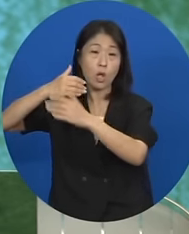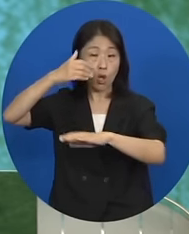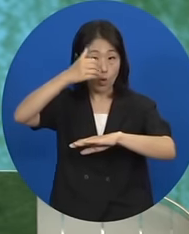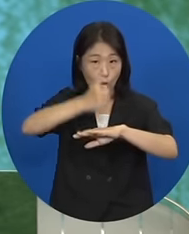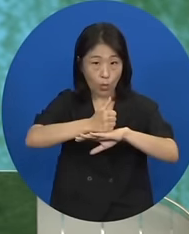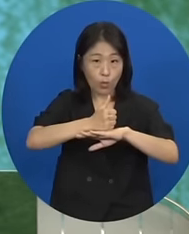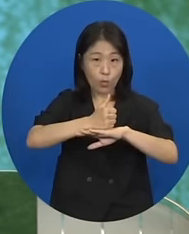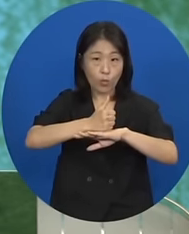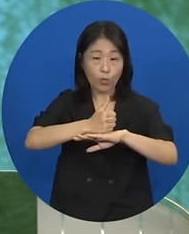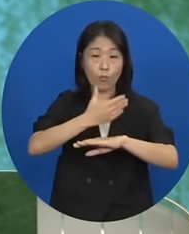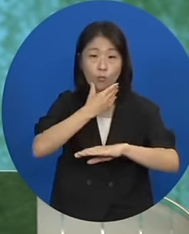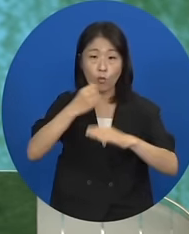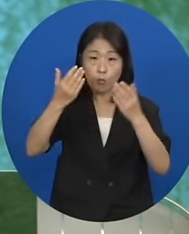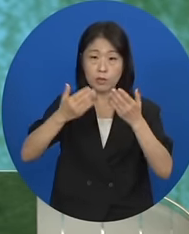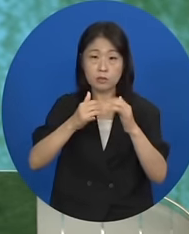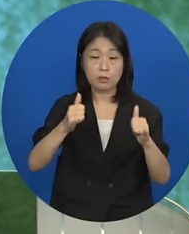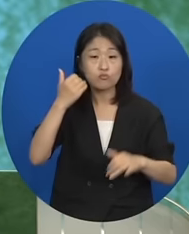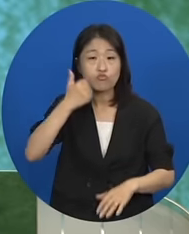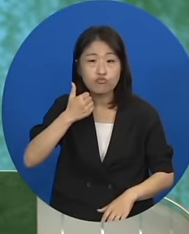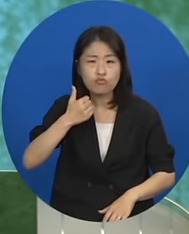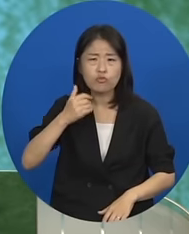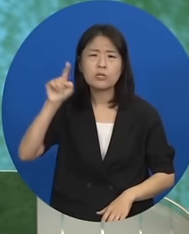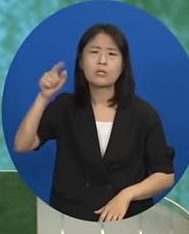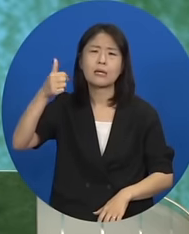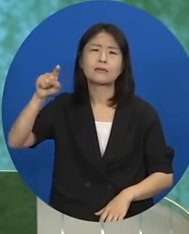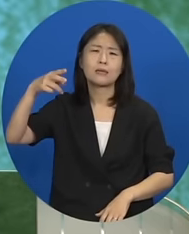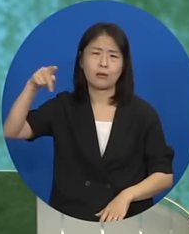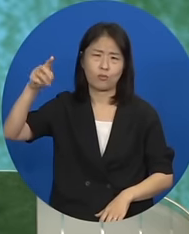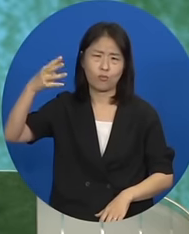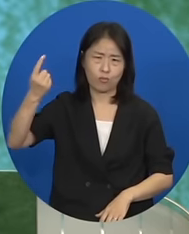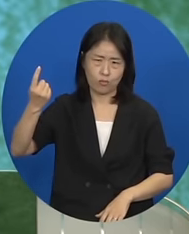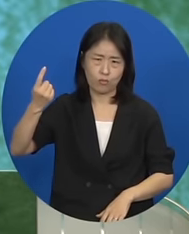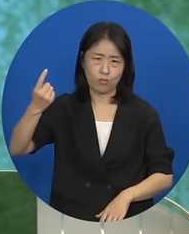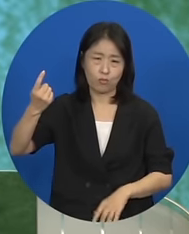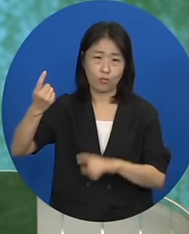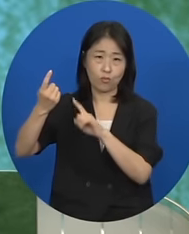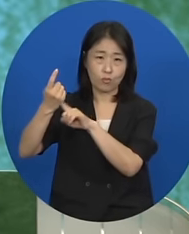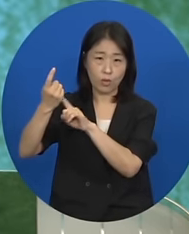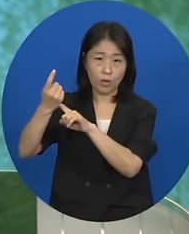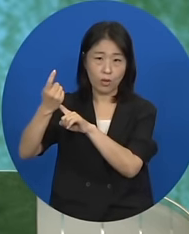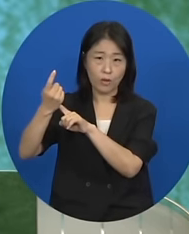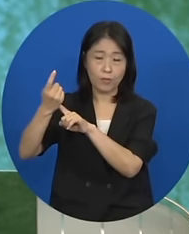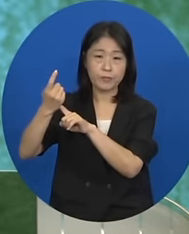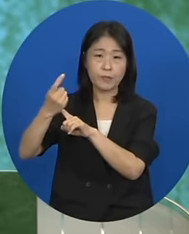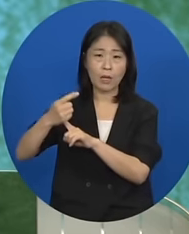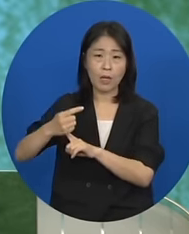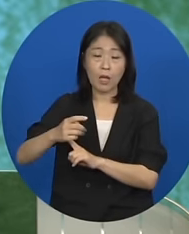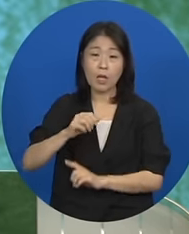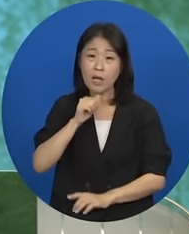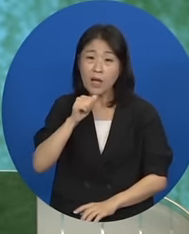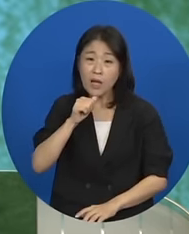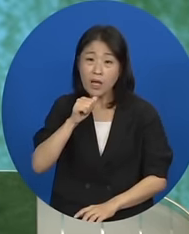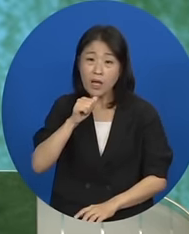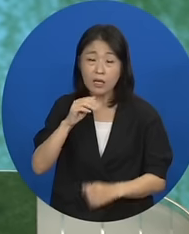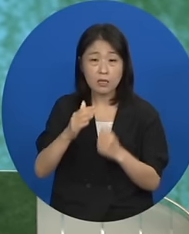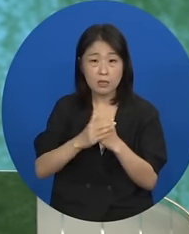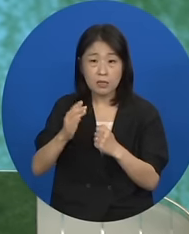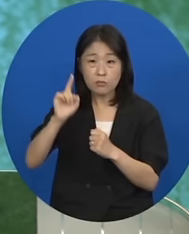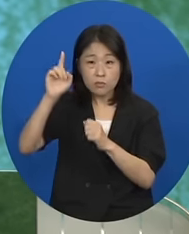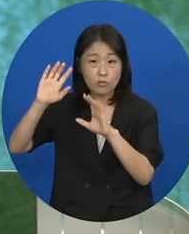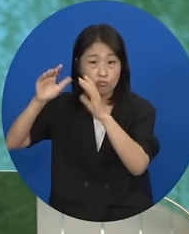나사입니다 자 그럼 나사로는 왜 그 품에 안겨 있을까요 가난해서 여러분 가난하다고 천국 가는 거